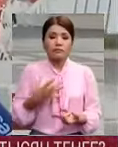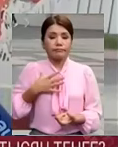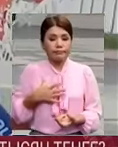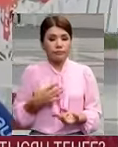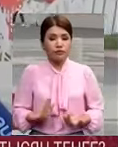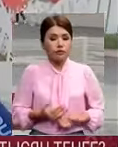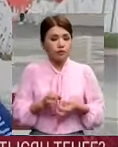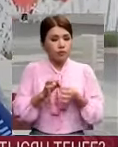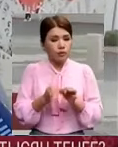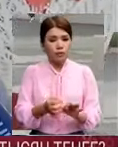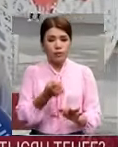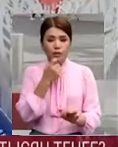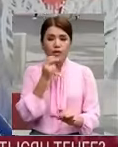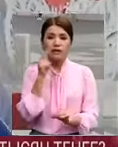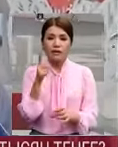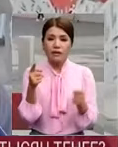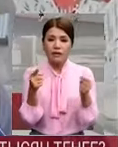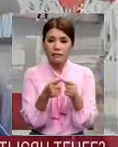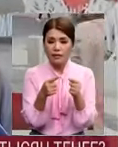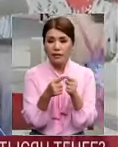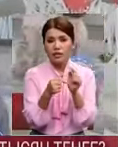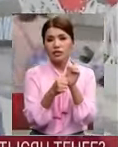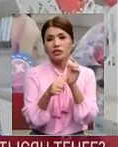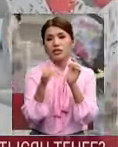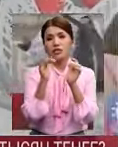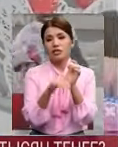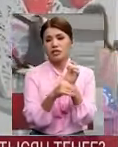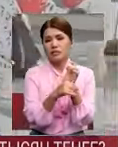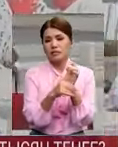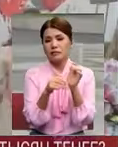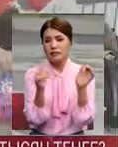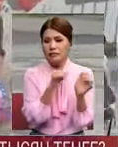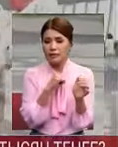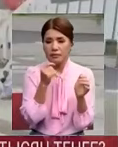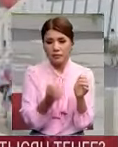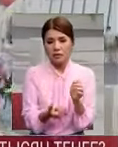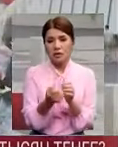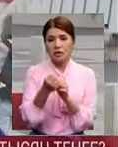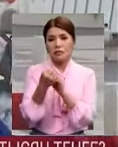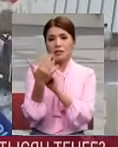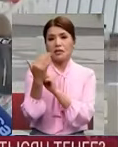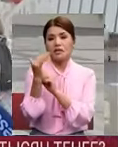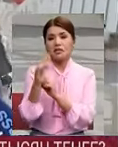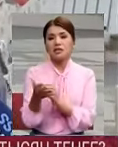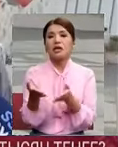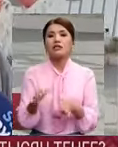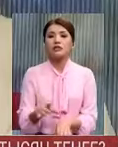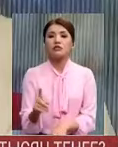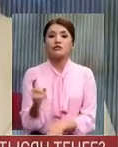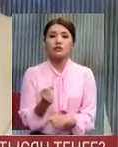сейчас очень сложно, потому что квартиру снимешь минимум за 60, остается 15 тысяч, что на них